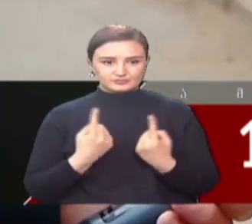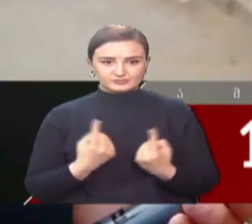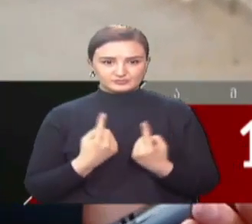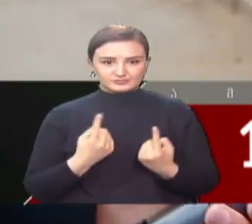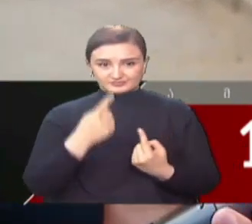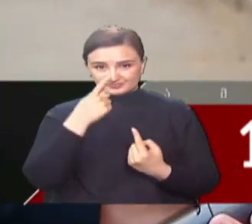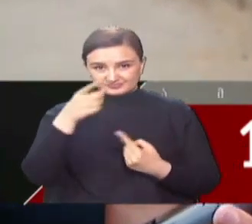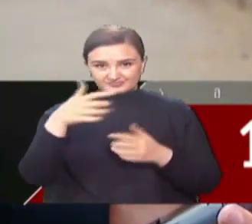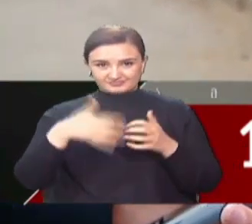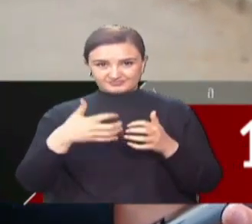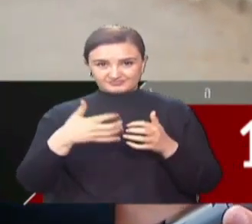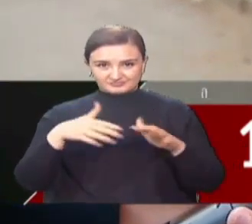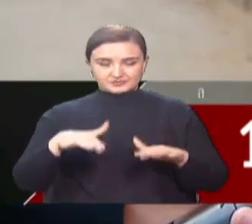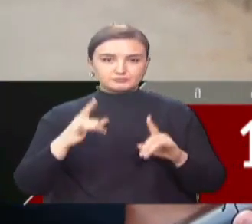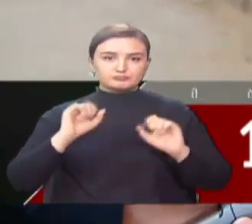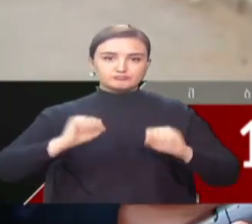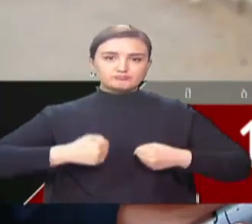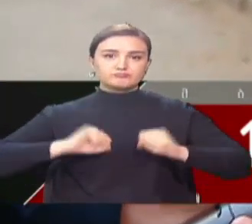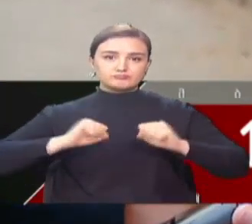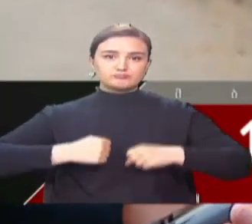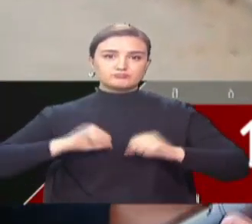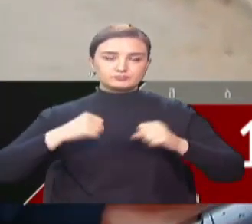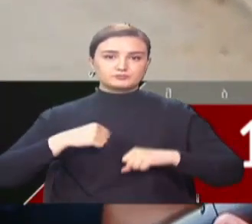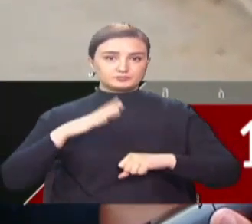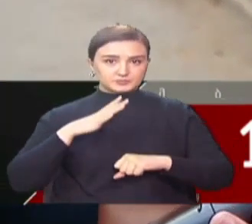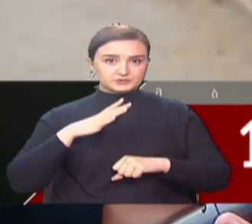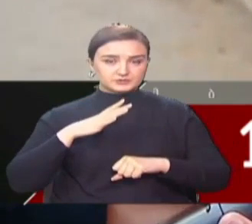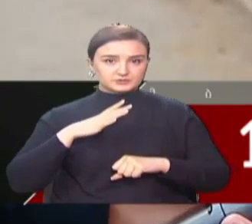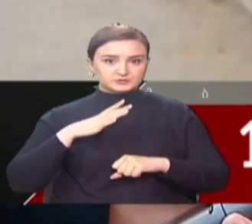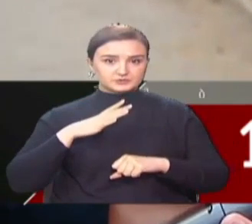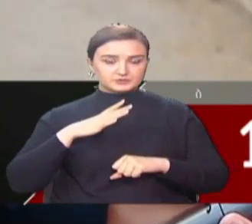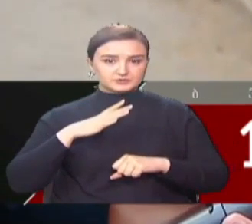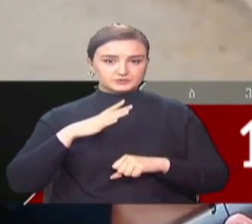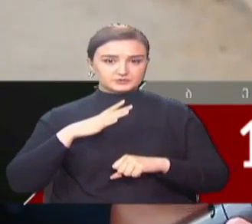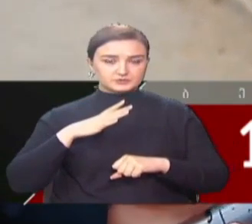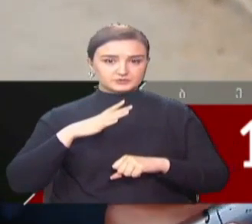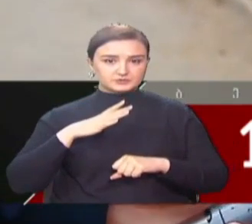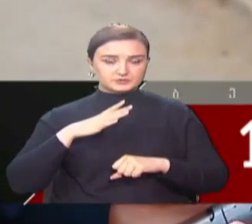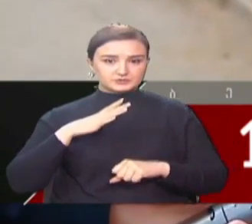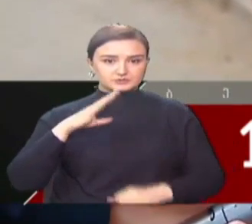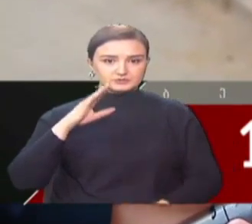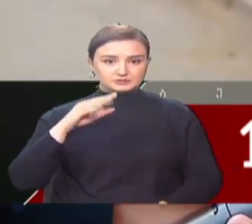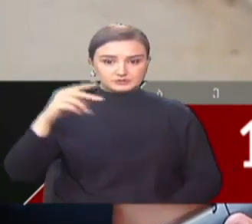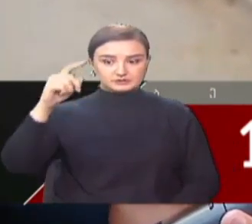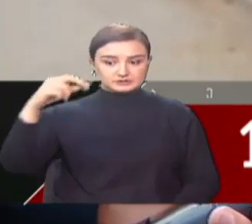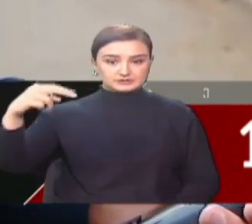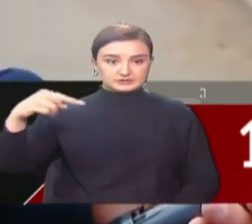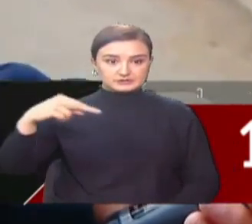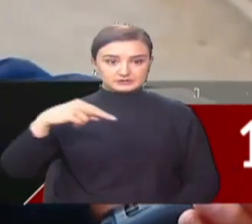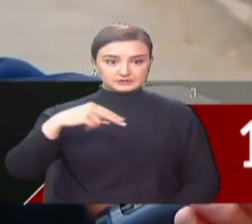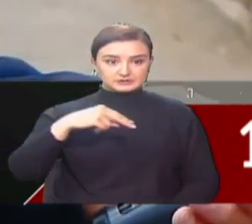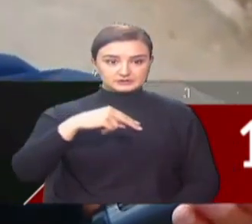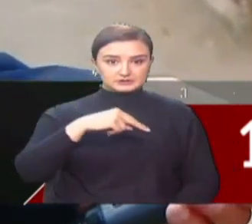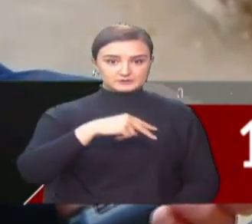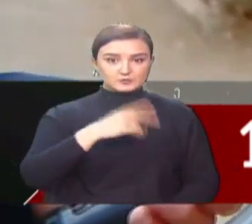აქვე რო გახვა საქანელაზე იქანავა და კაცი წერდა, რომ წამოვიდა მერე ასე. ჩანს ასე